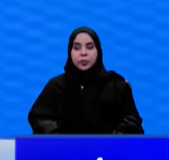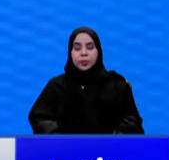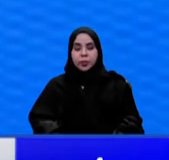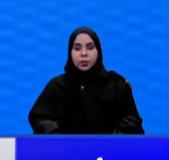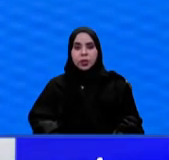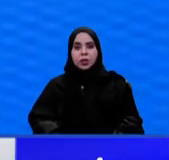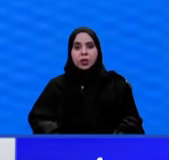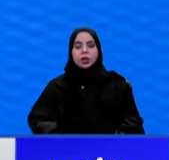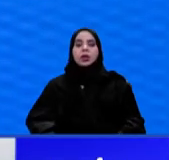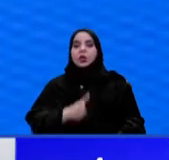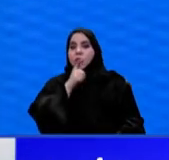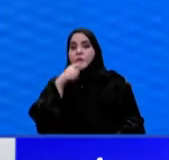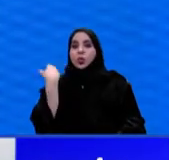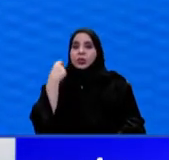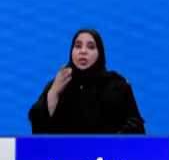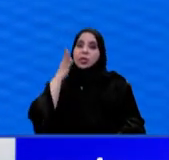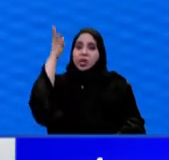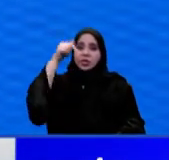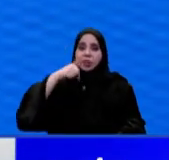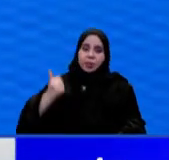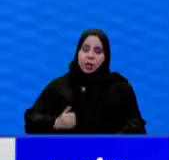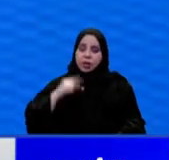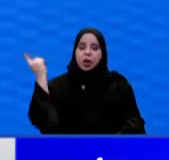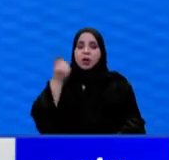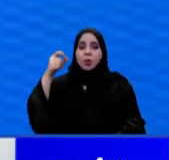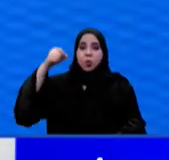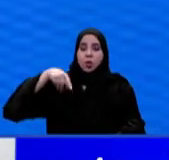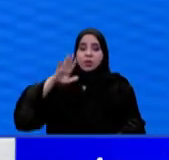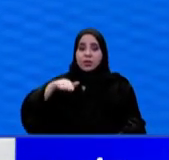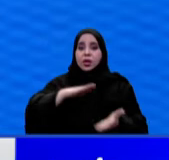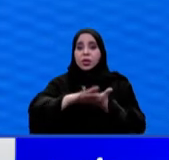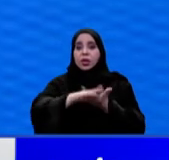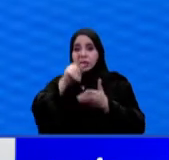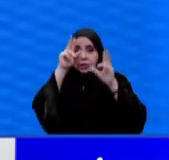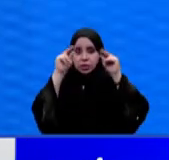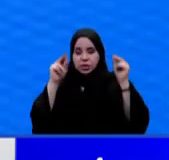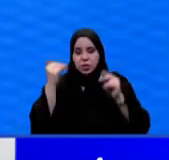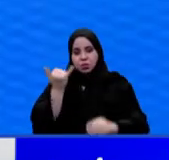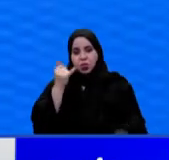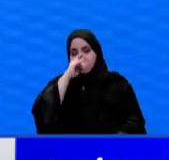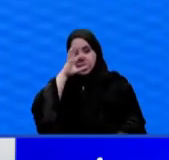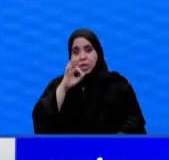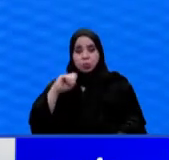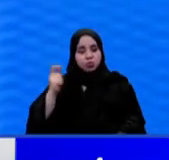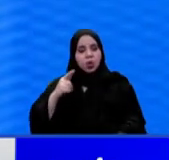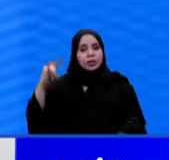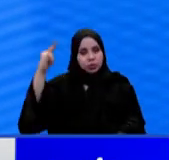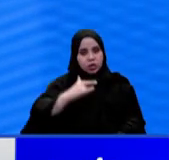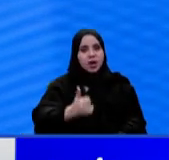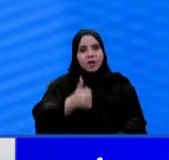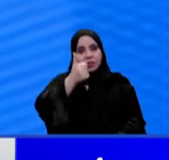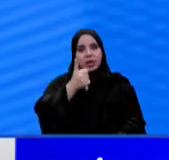تدعو وزارة خارجية مملكة البحرين جميع المواطنين المتواجدين في الجمهورية اللبنانية إلى ضرورة المغادرة